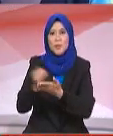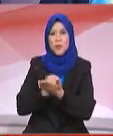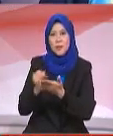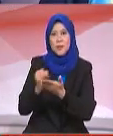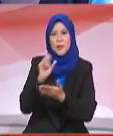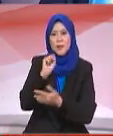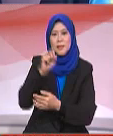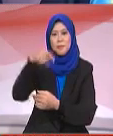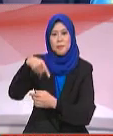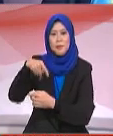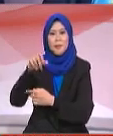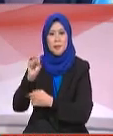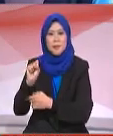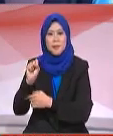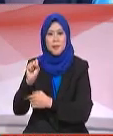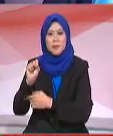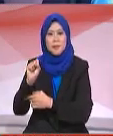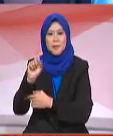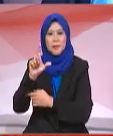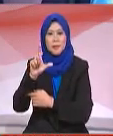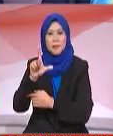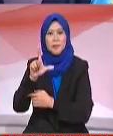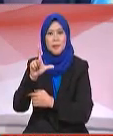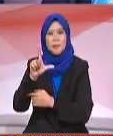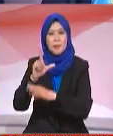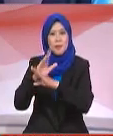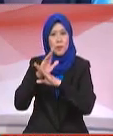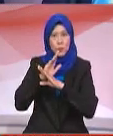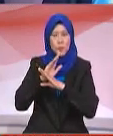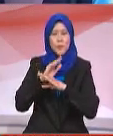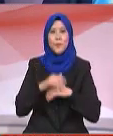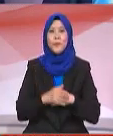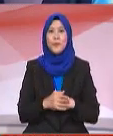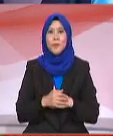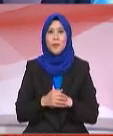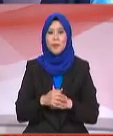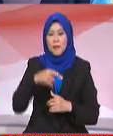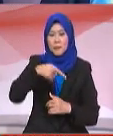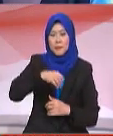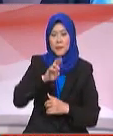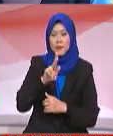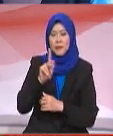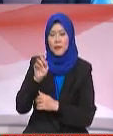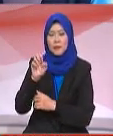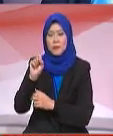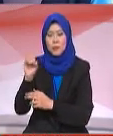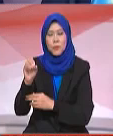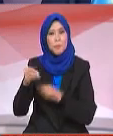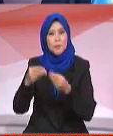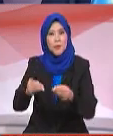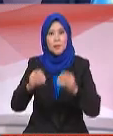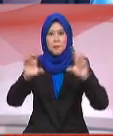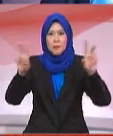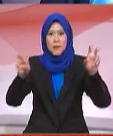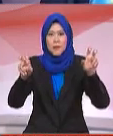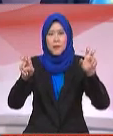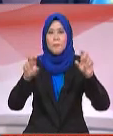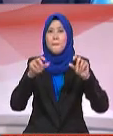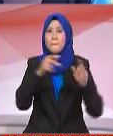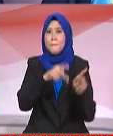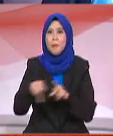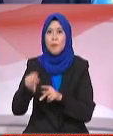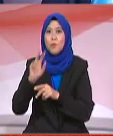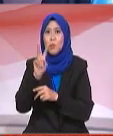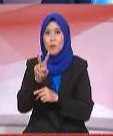SPS Lindung, ini skim pekerjaan sendiri Lindung, di mana Perkeso memberi satu pakej Plan 2, iaitu